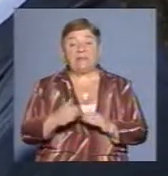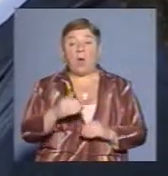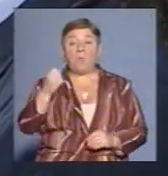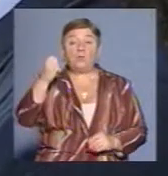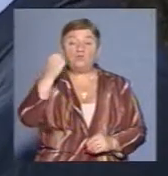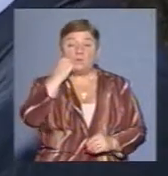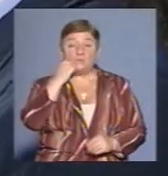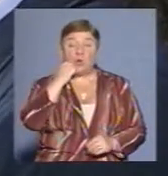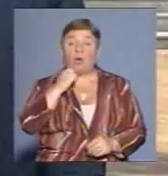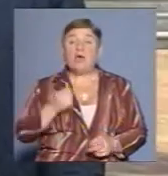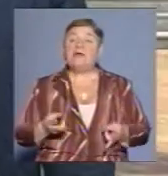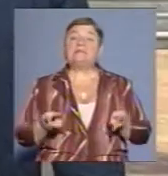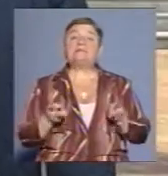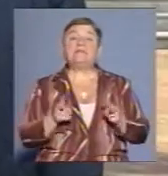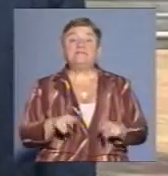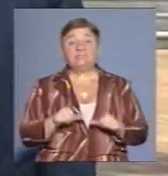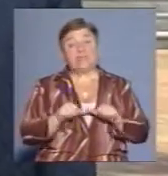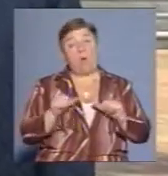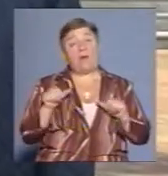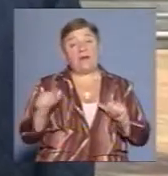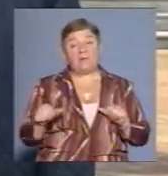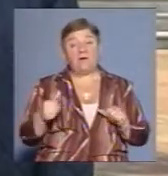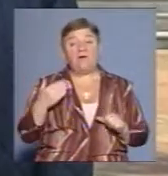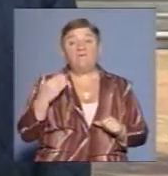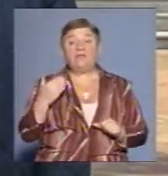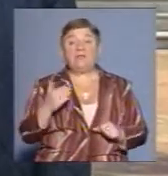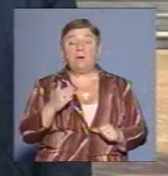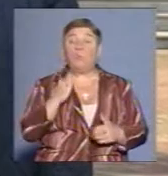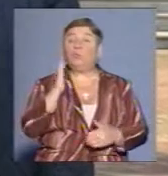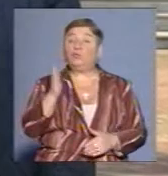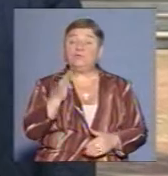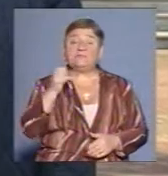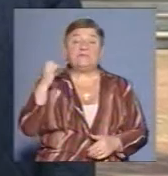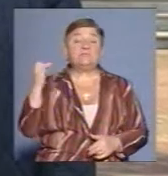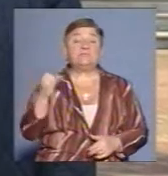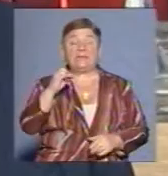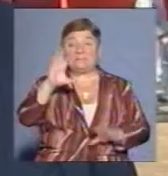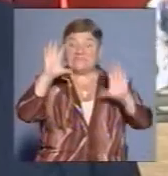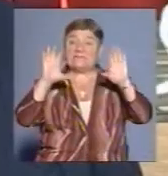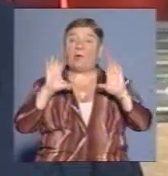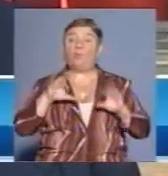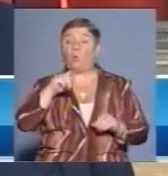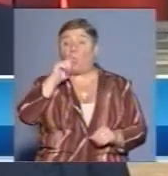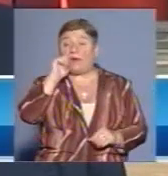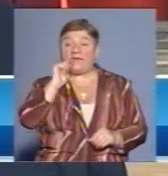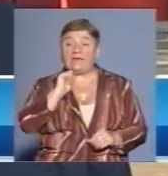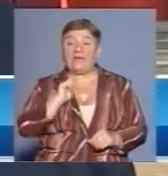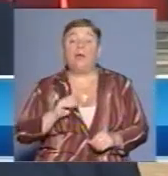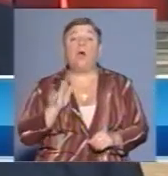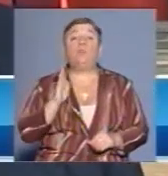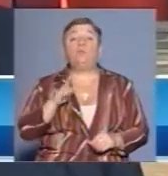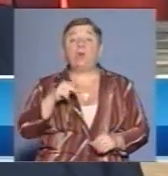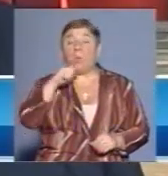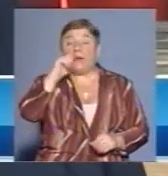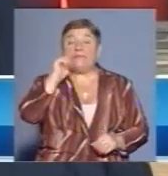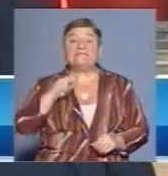Московського патріархату залишаться окремо. Вони матимуть право на існування за законом України. Організаційна структура Української